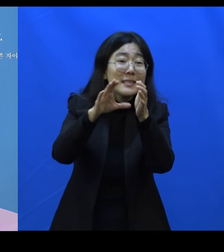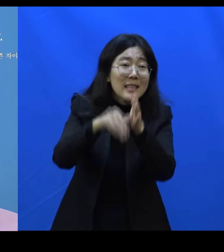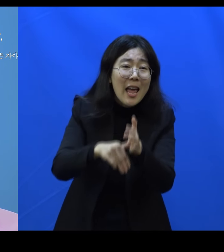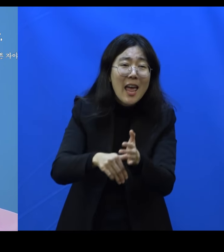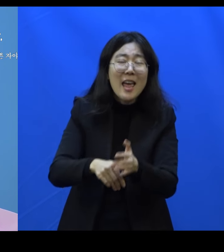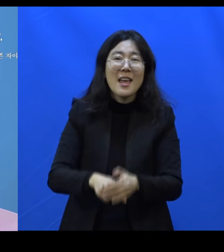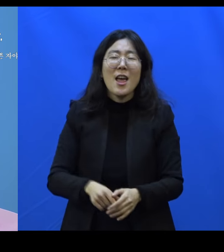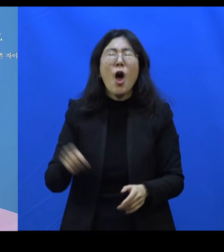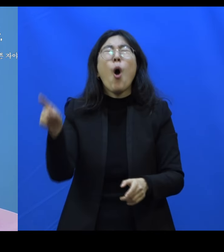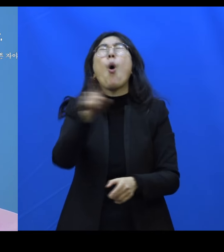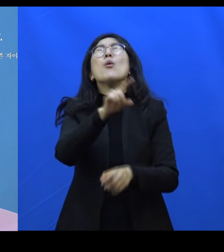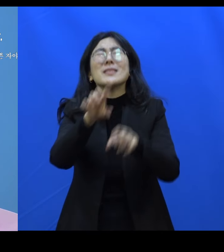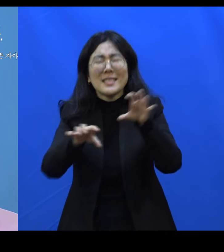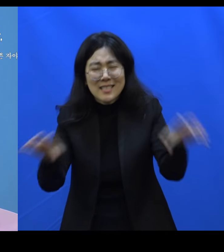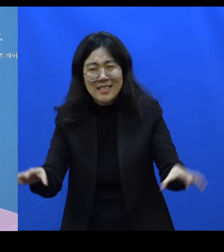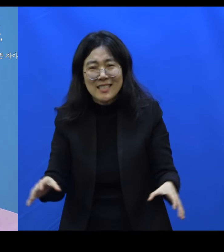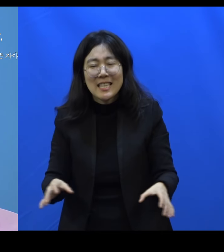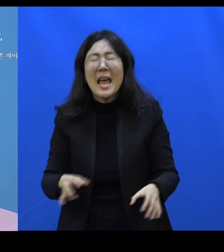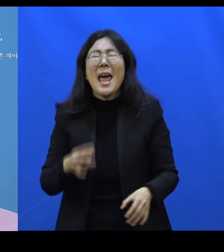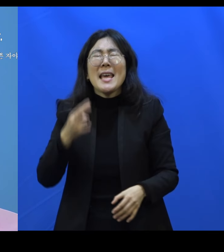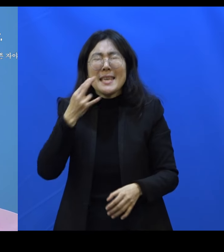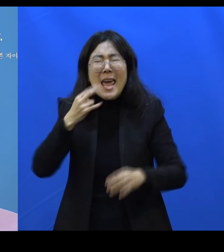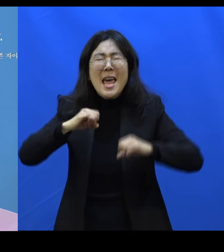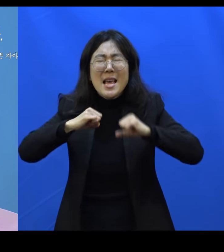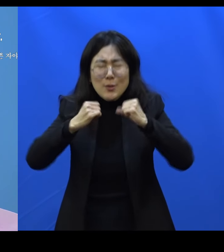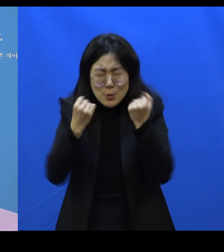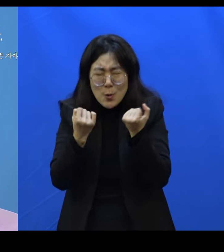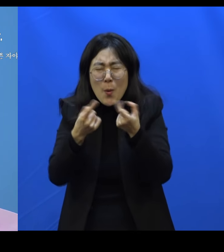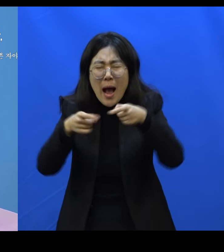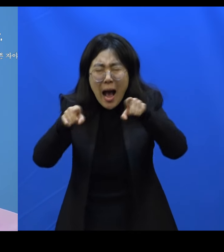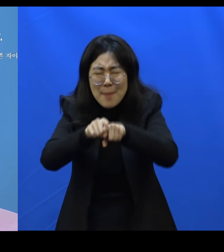언제 어디라도 가겠습니다.